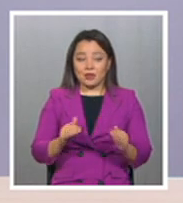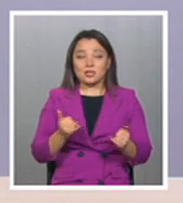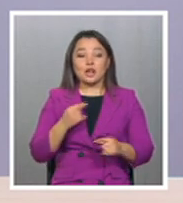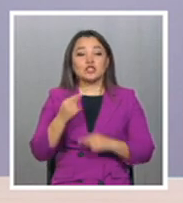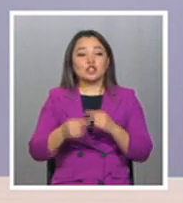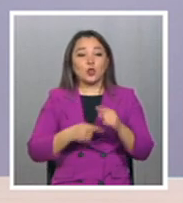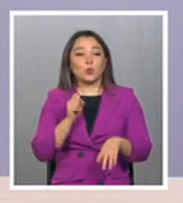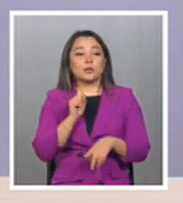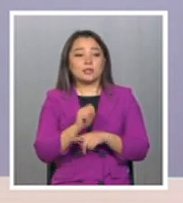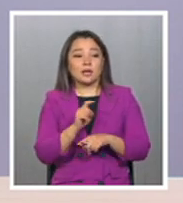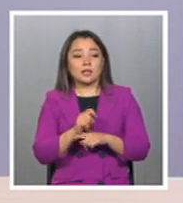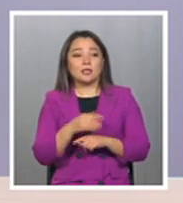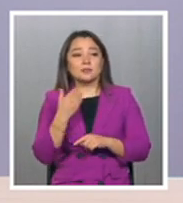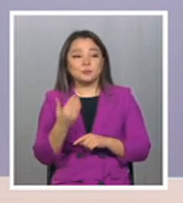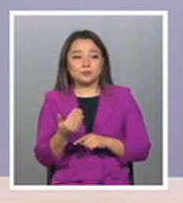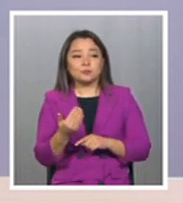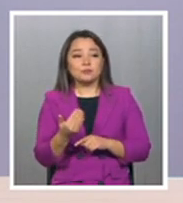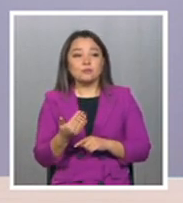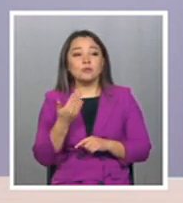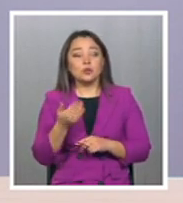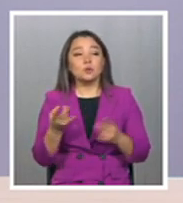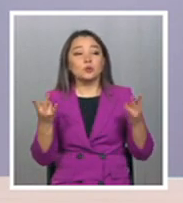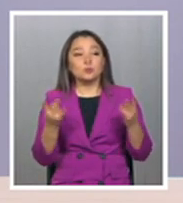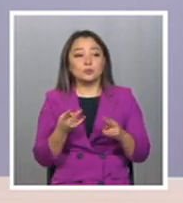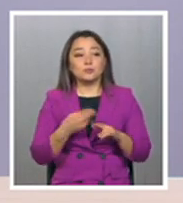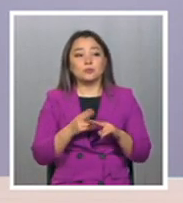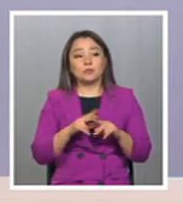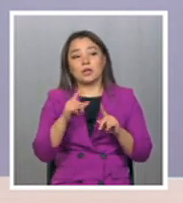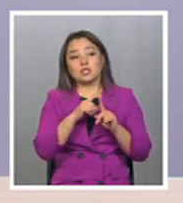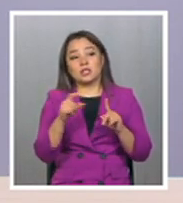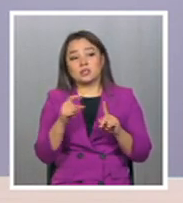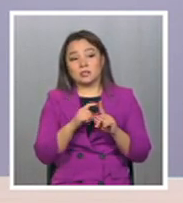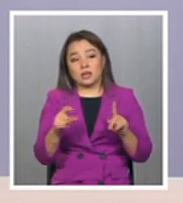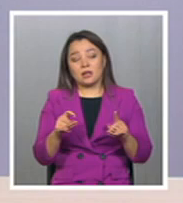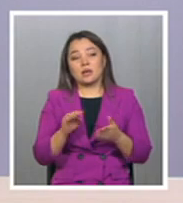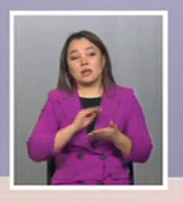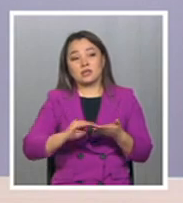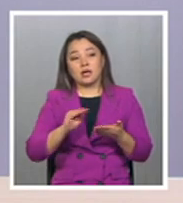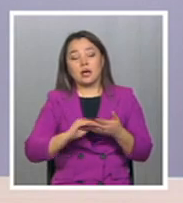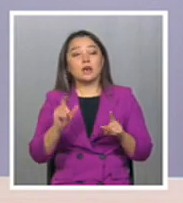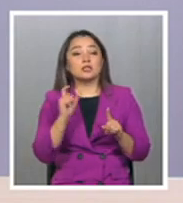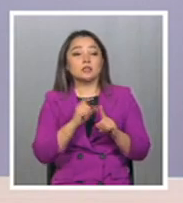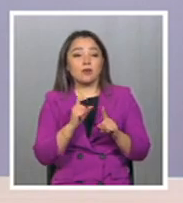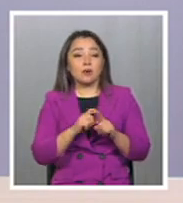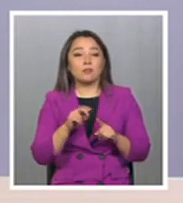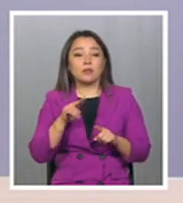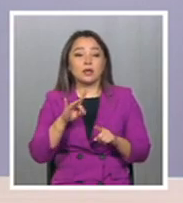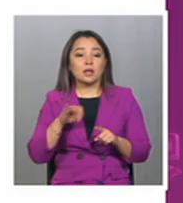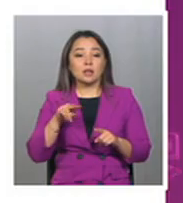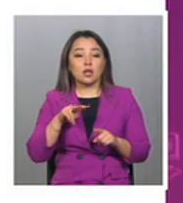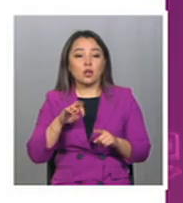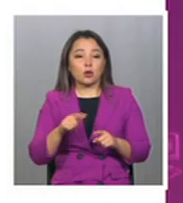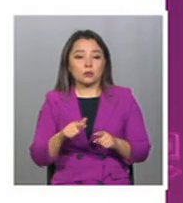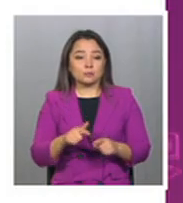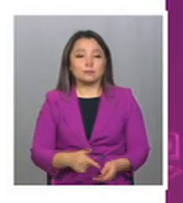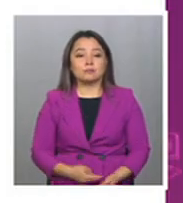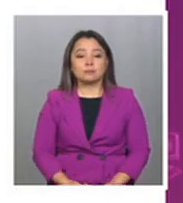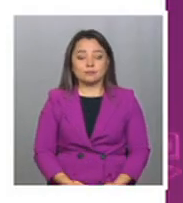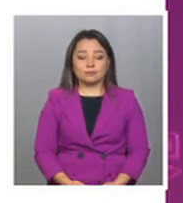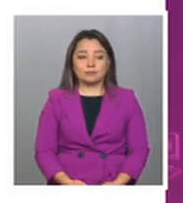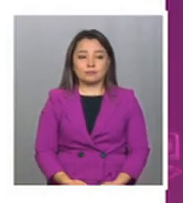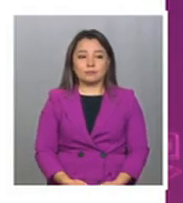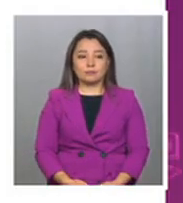следующее задание. Вам нужно из всех этих выражений выписать слова с предлогами.